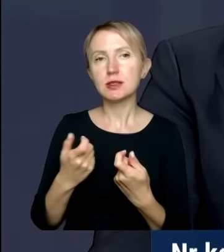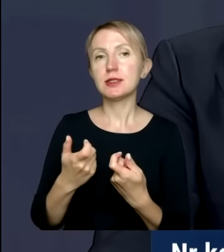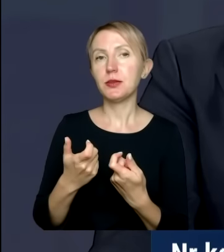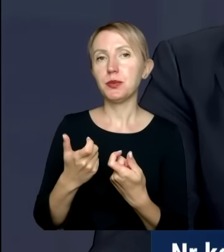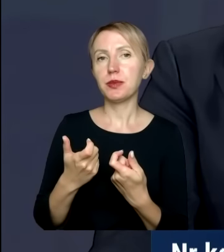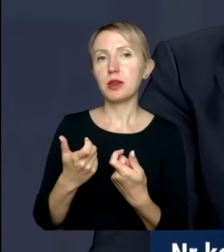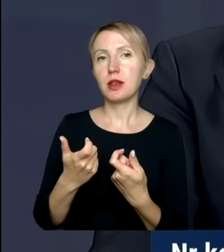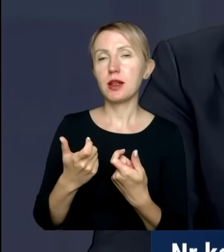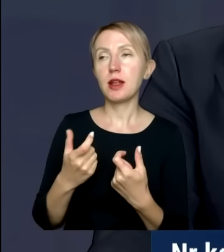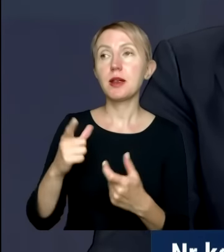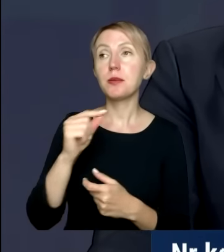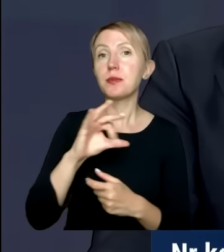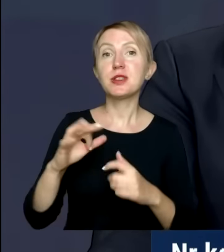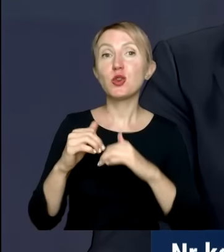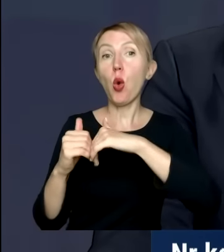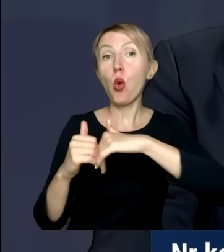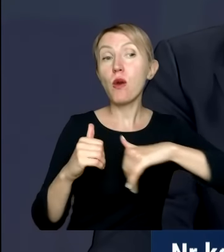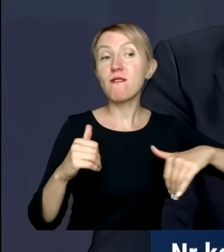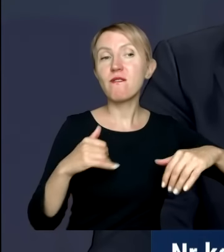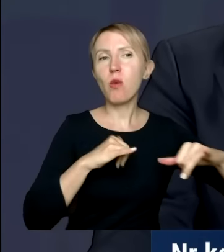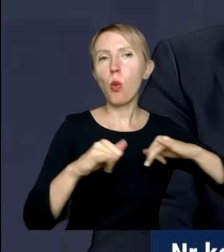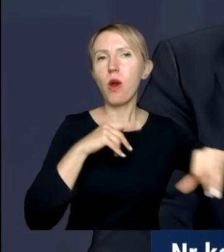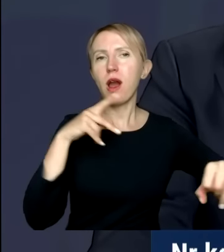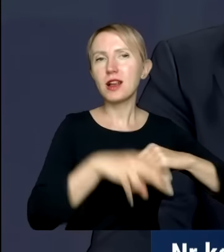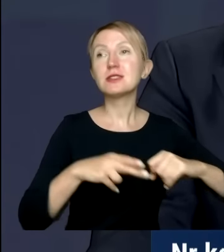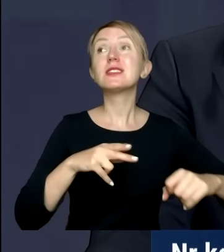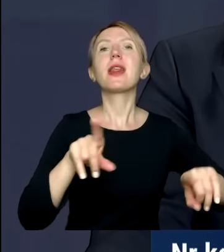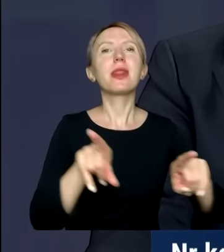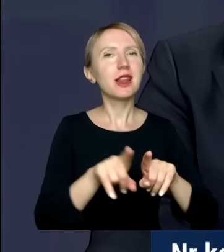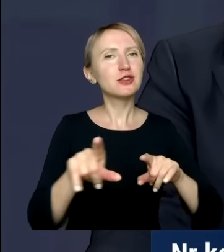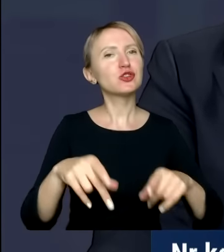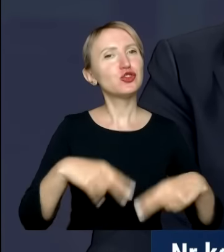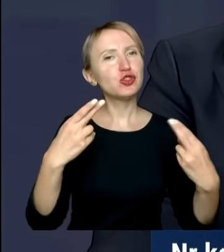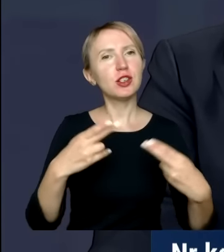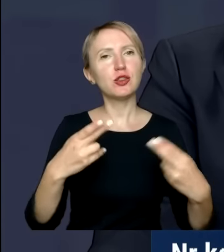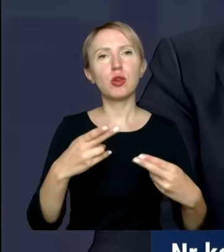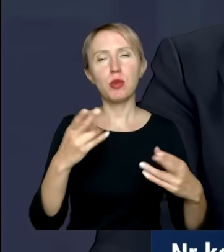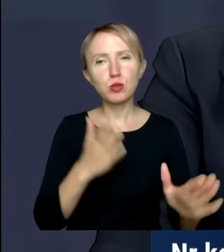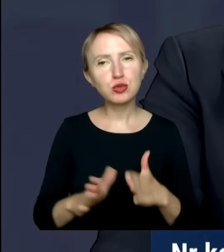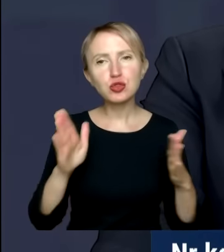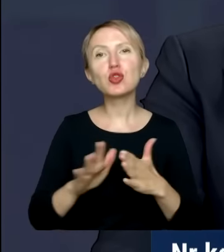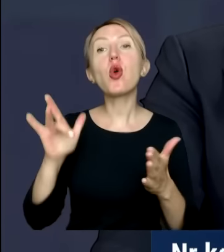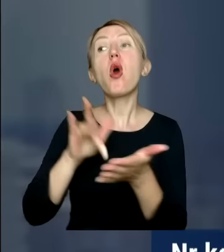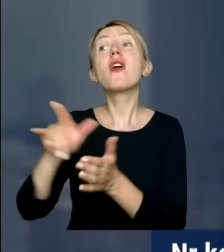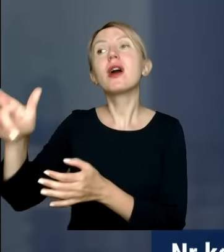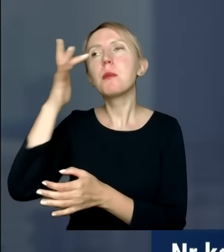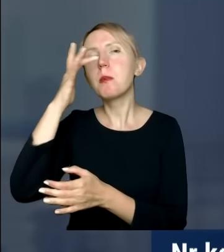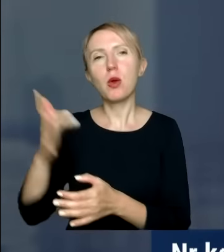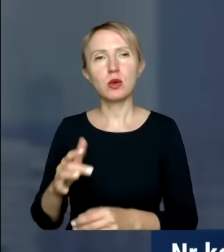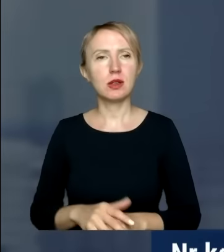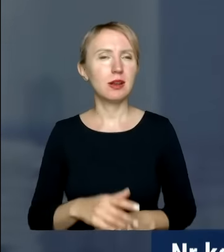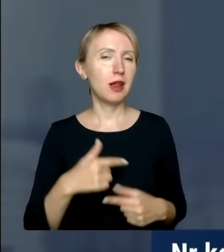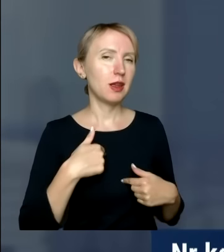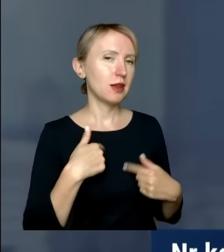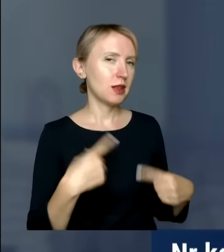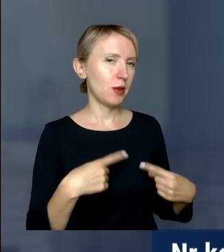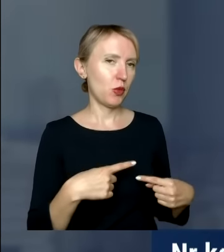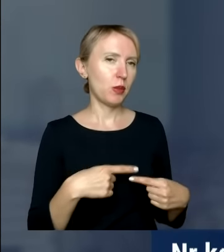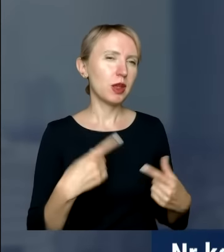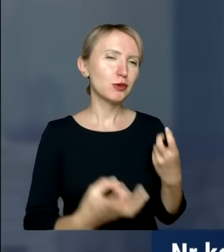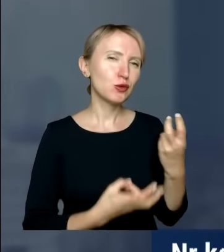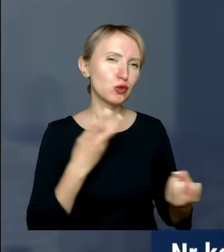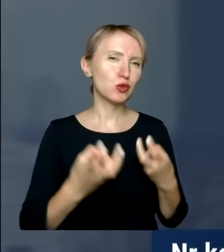odsunięcia Prawa i Sprawiedliwości również przez takich dziennikarzy był napisany na Kremlu To jest coś co jest absolutnie ja się nie spotkałam z tym i zaczęłam nawet